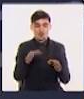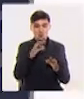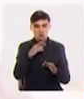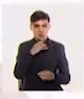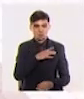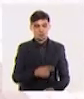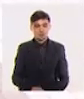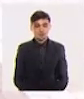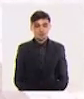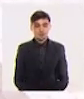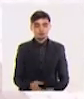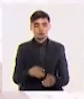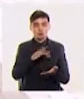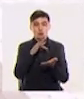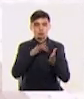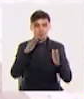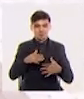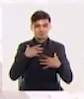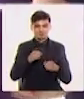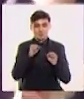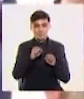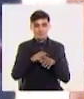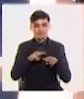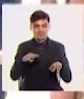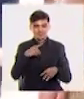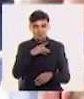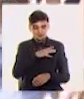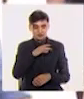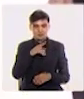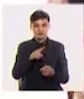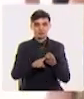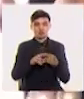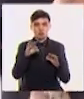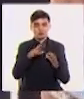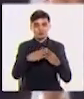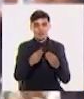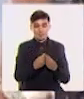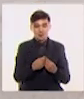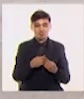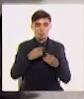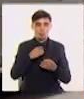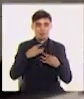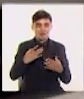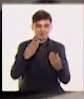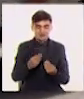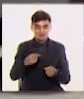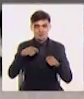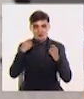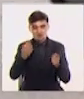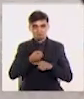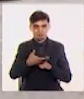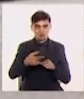дейді. Қаладағы қоғамдық денсаулық сақтау басқармасы індет көбінесе жанұялық мерекелерді тойлау